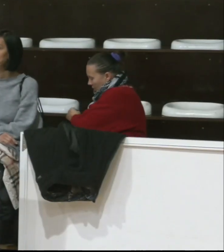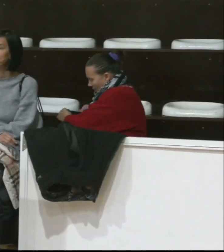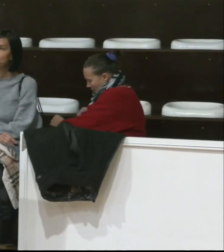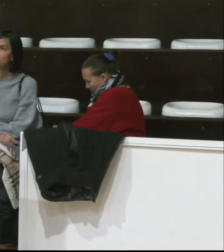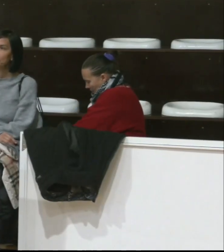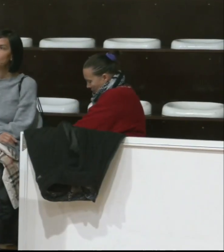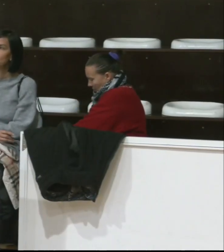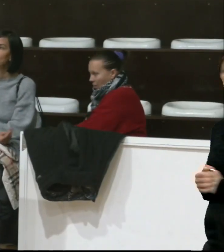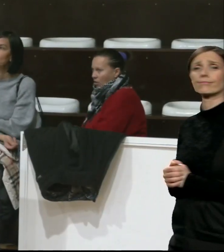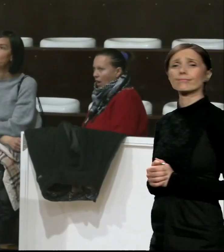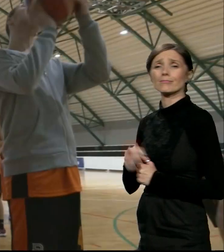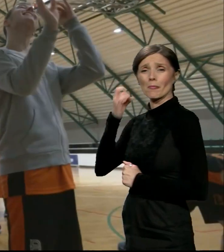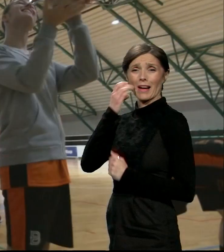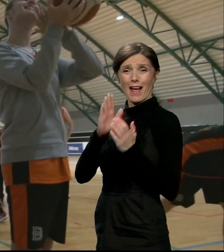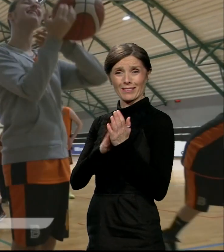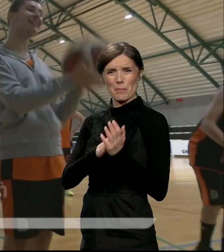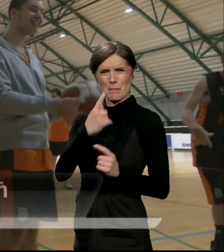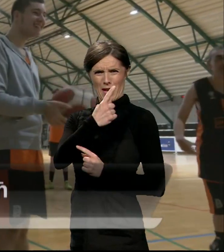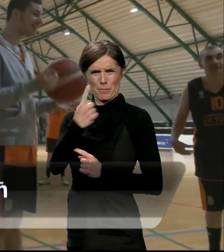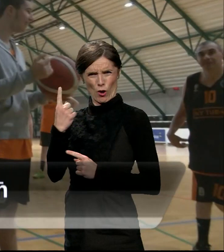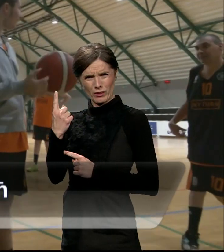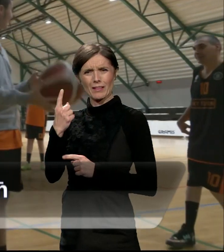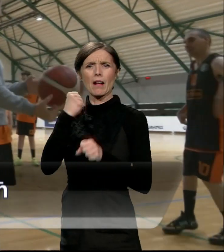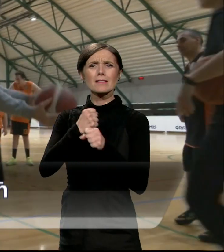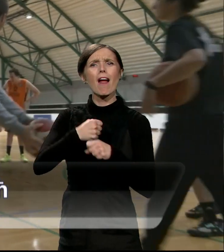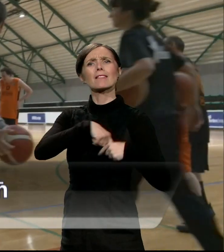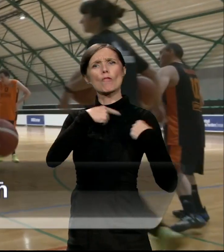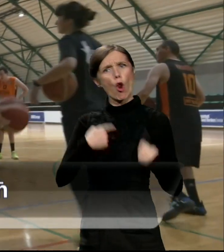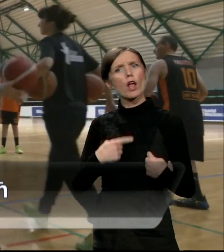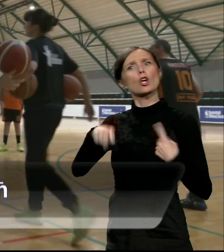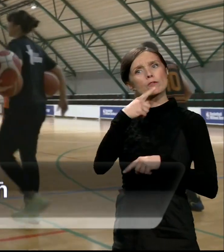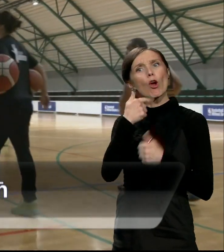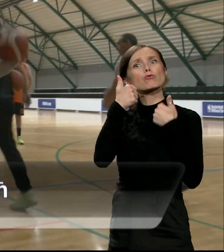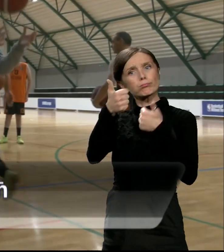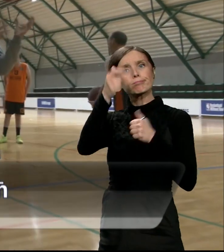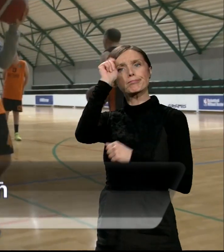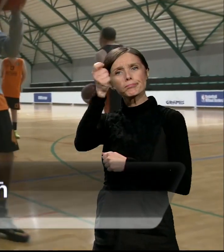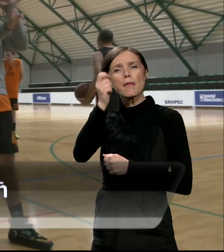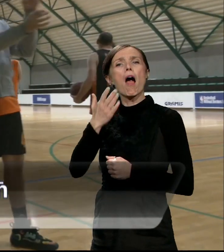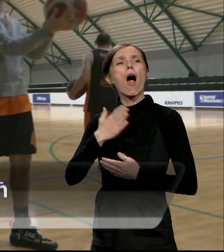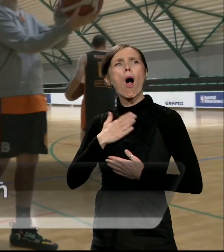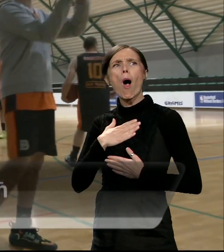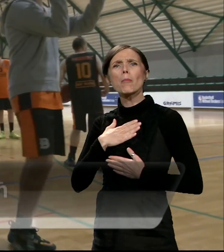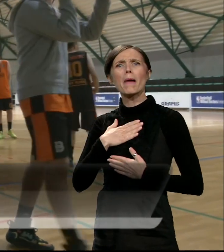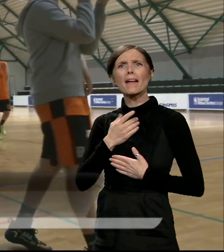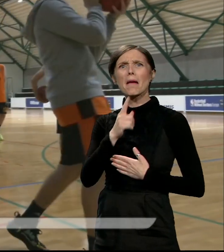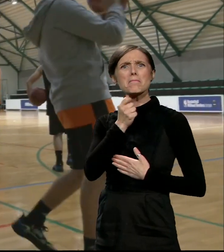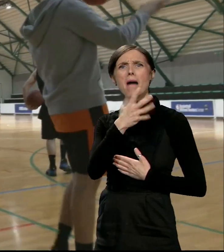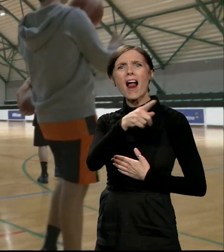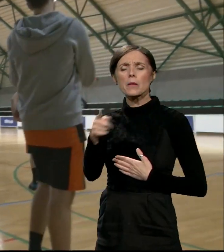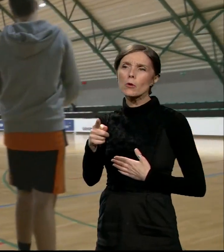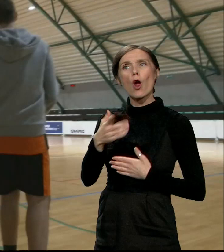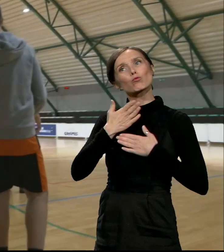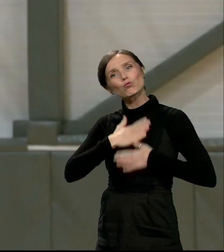Volonterski rad pojedinca nedvosmisleno nailazi na društvenu podršku i pohvalu. Ipak, mali broj ljudi odlučuje se na